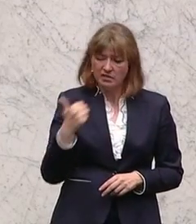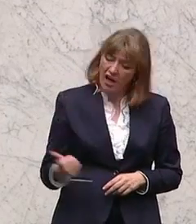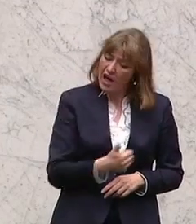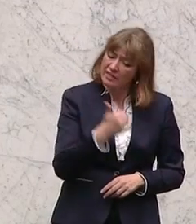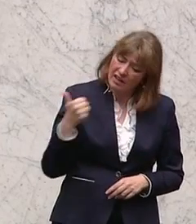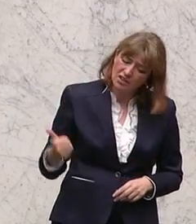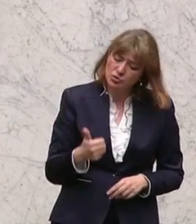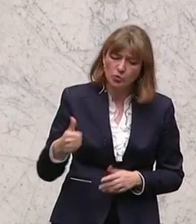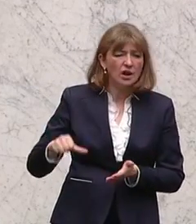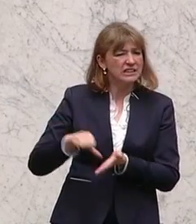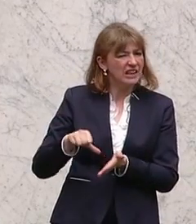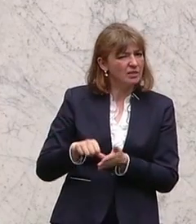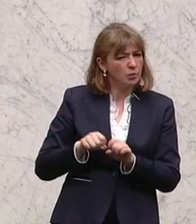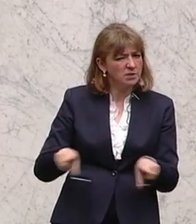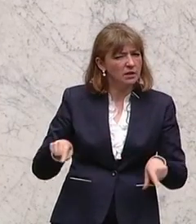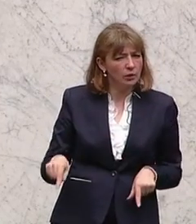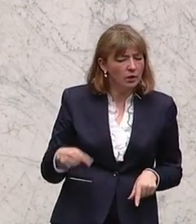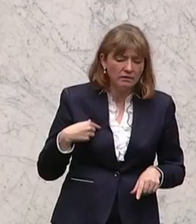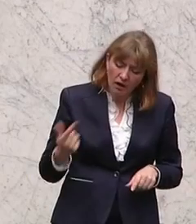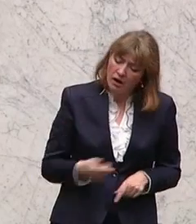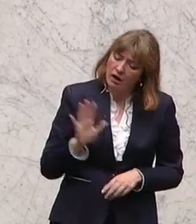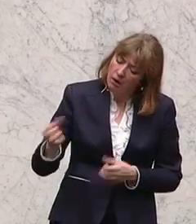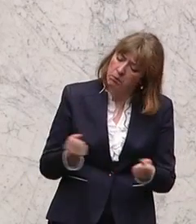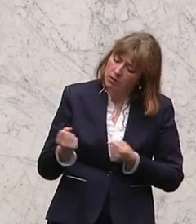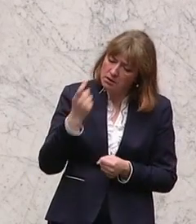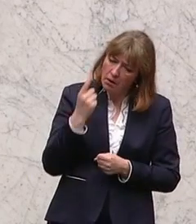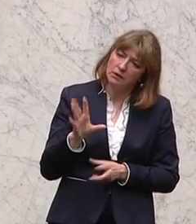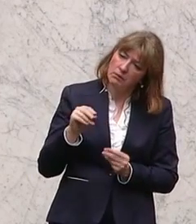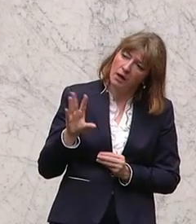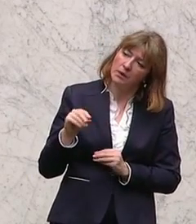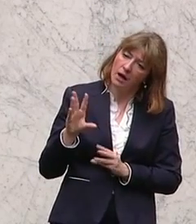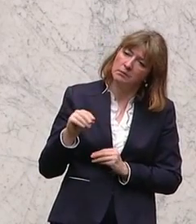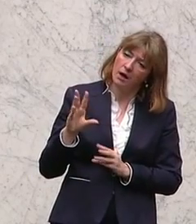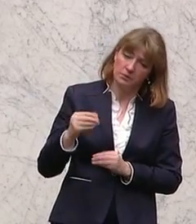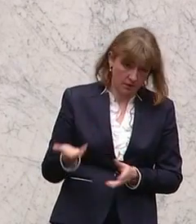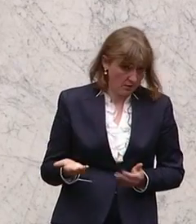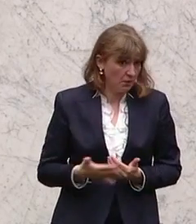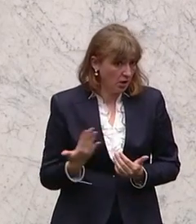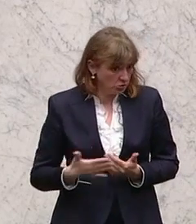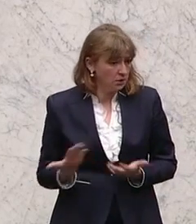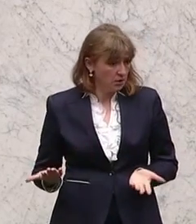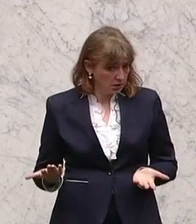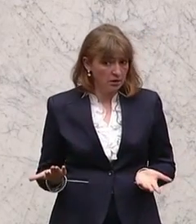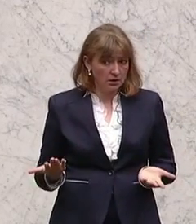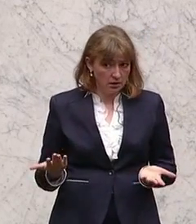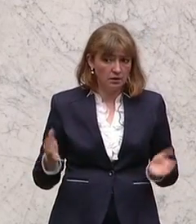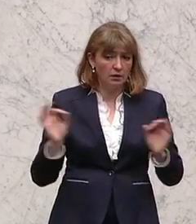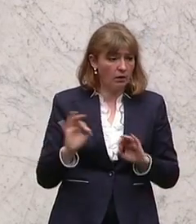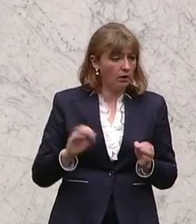im Zentrum Zeit hatte, seine politische Position darzulegen. Oder als einfach